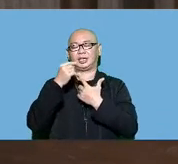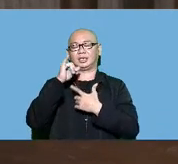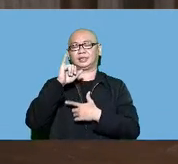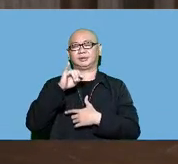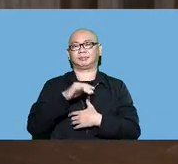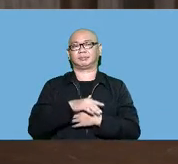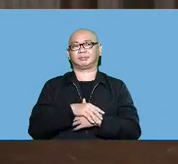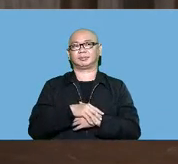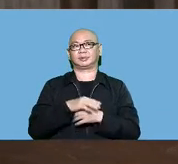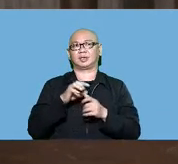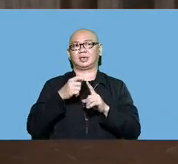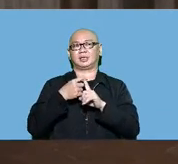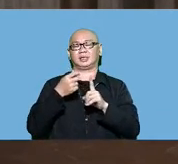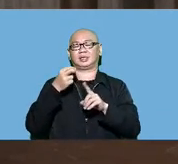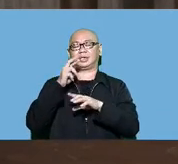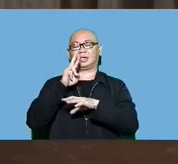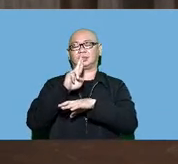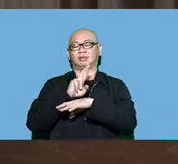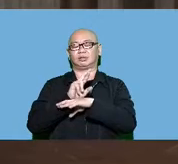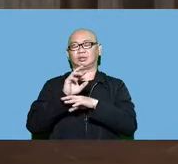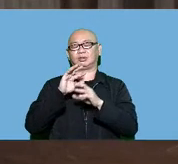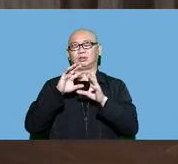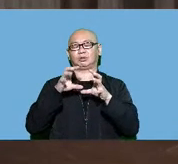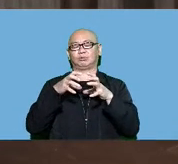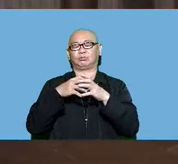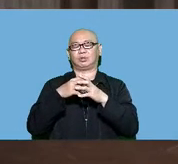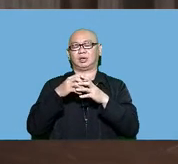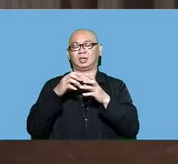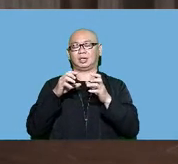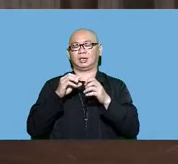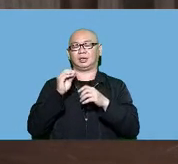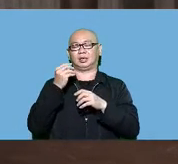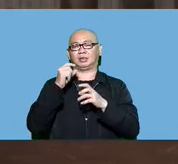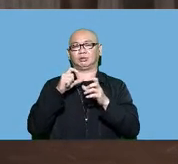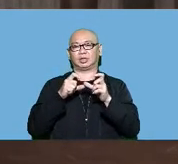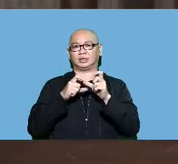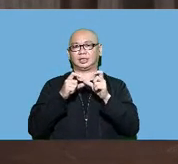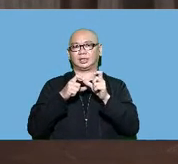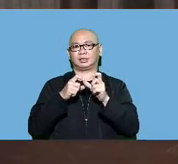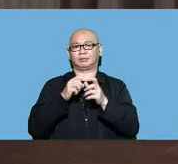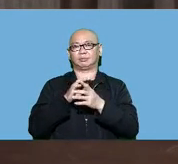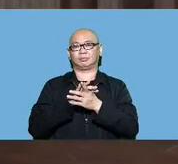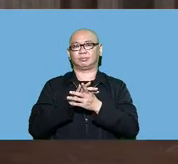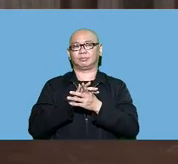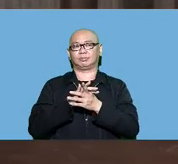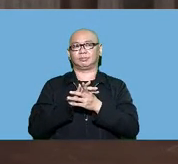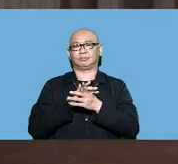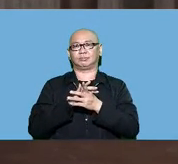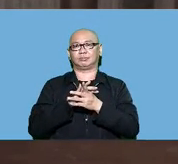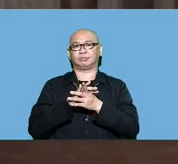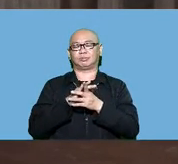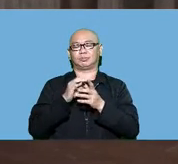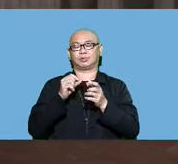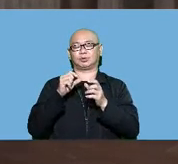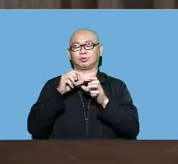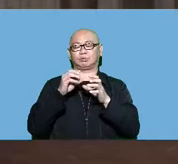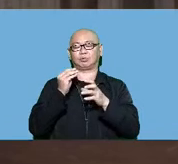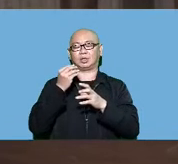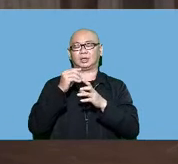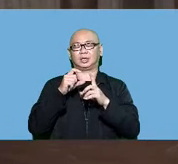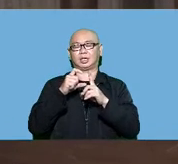MPD-MT, dari Rektor, Ketua dan Anggota Senat, Ketua Majelis Profesor, Promotor dan Ketua Dharma Wanita